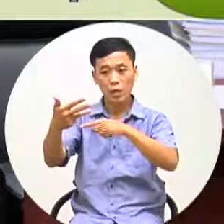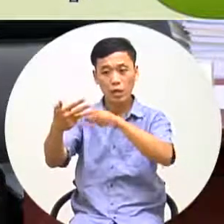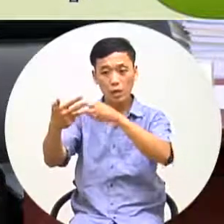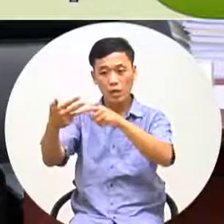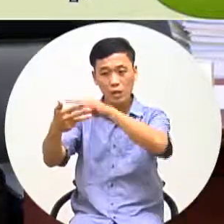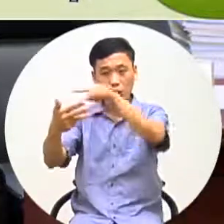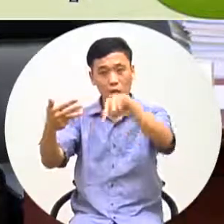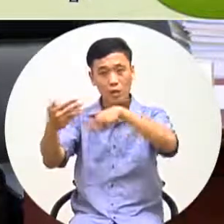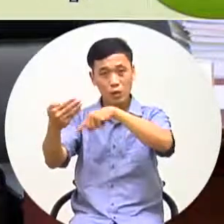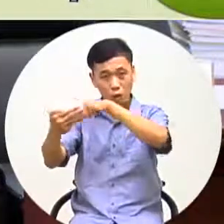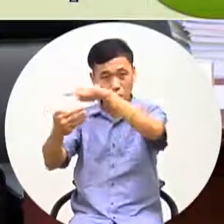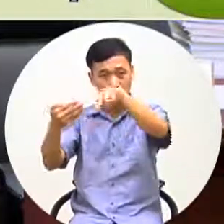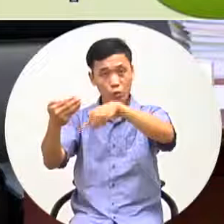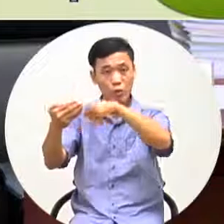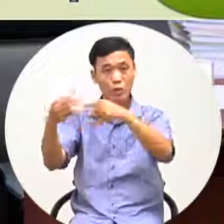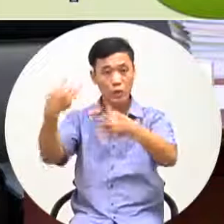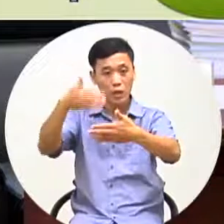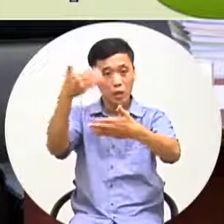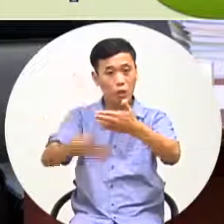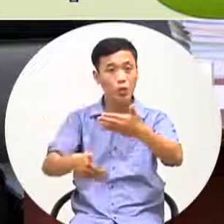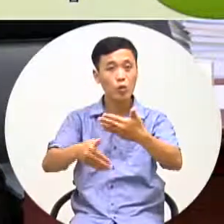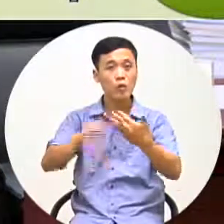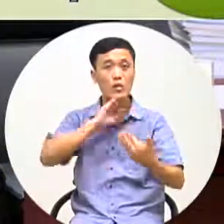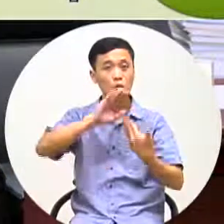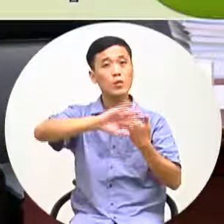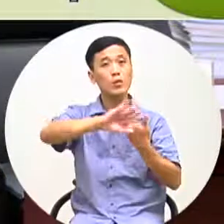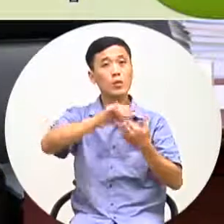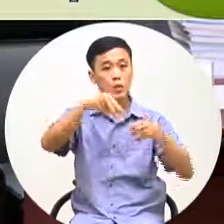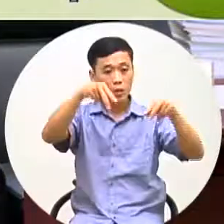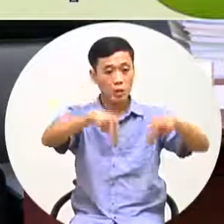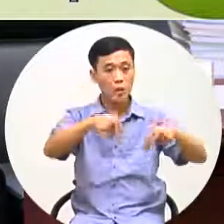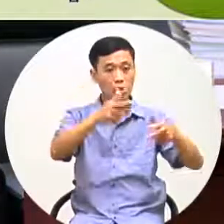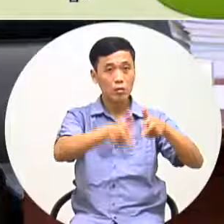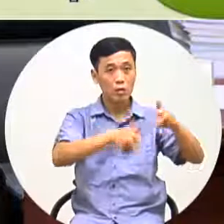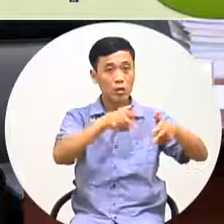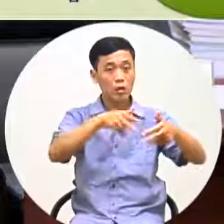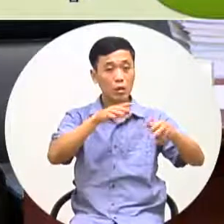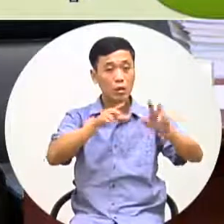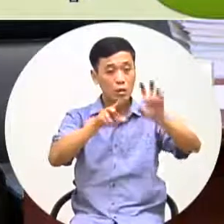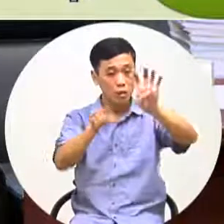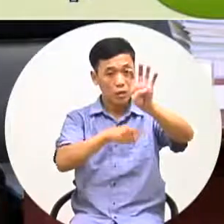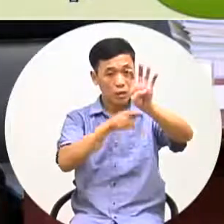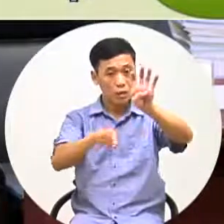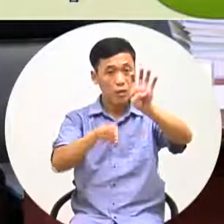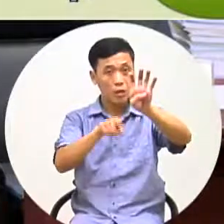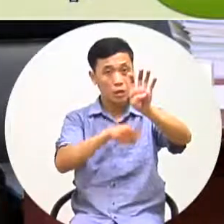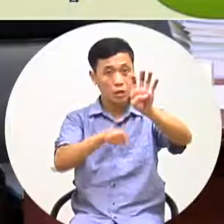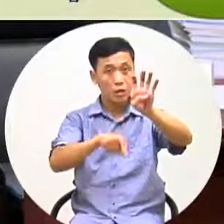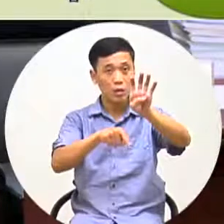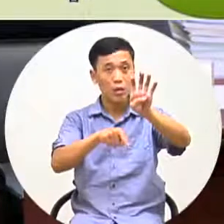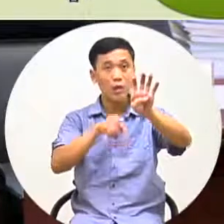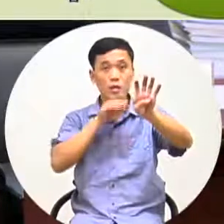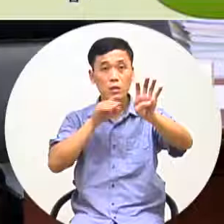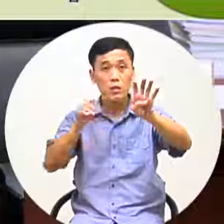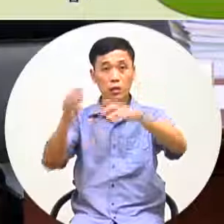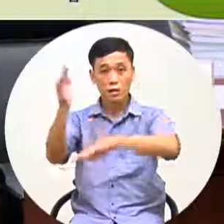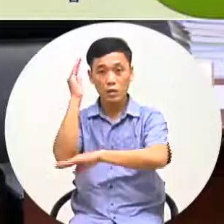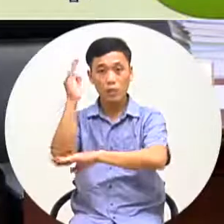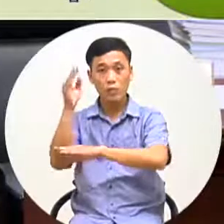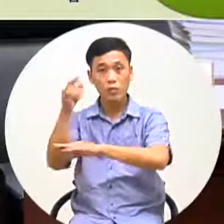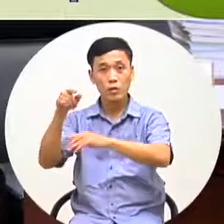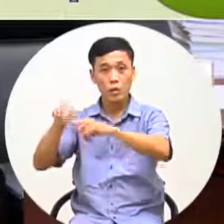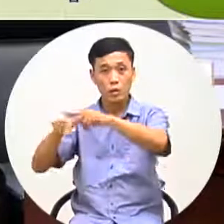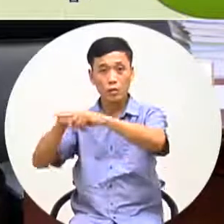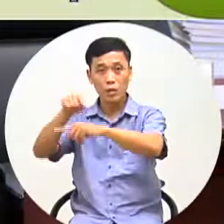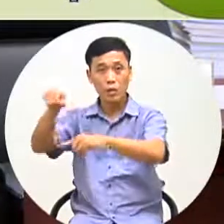到我们的契约厂商哈，40个人，比例是政府单位的一倍的人去受训，结果合格率哈，跟咱